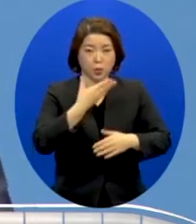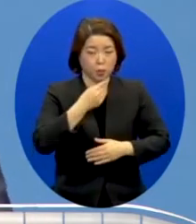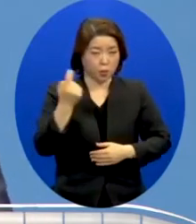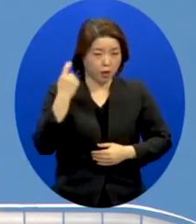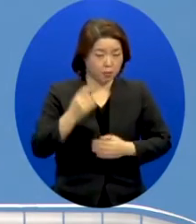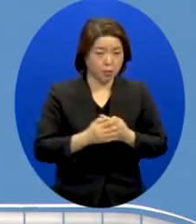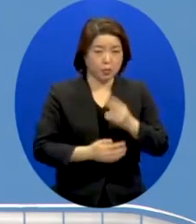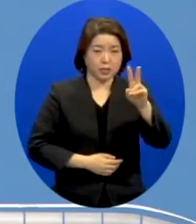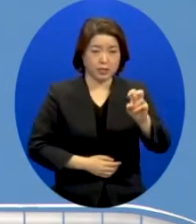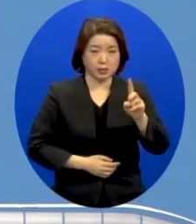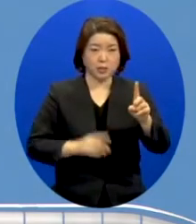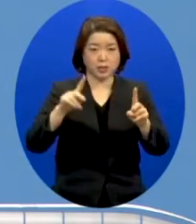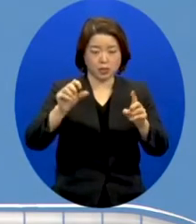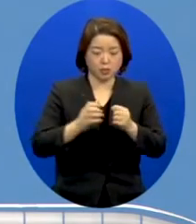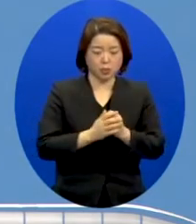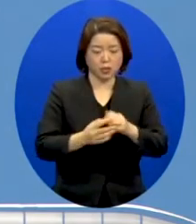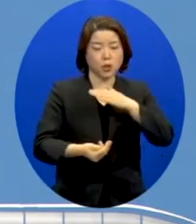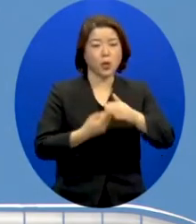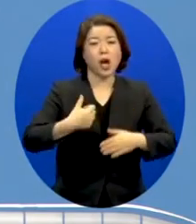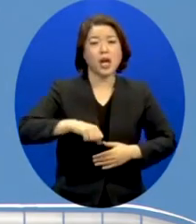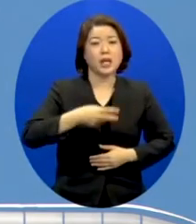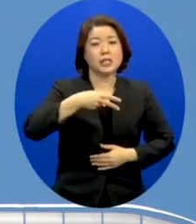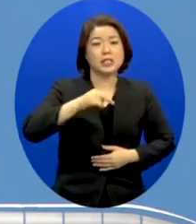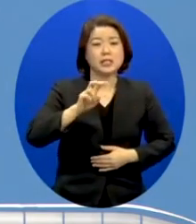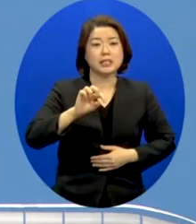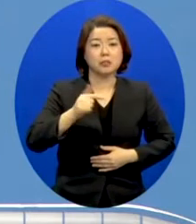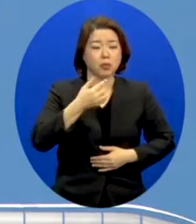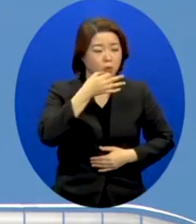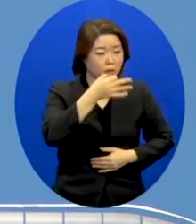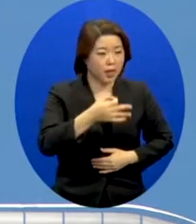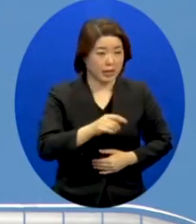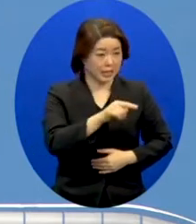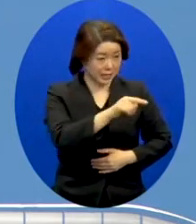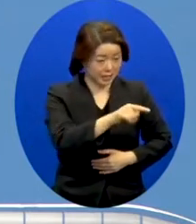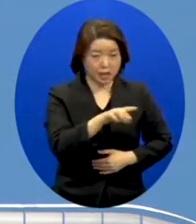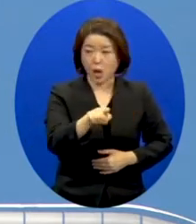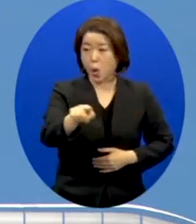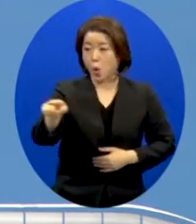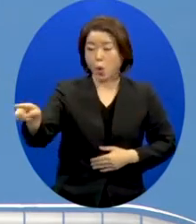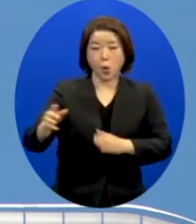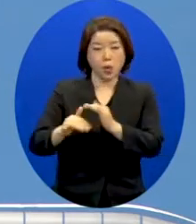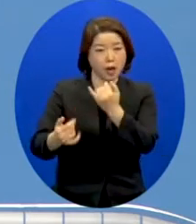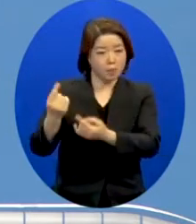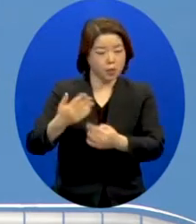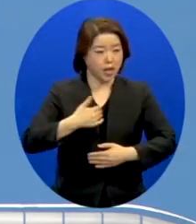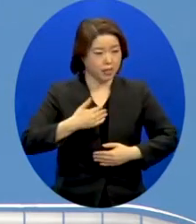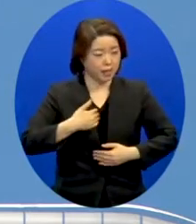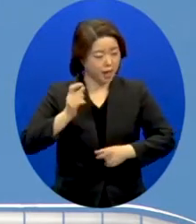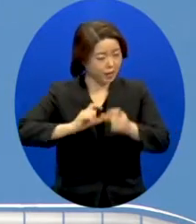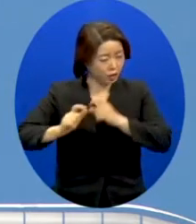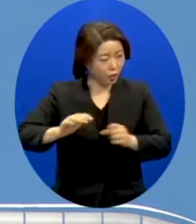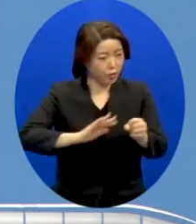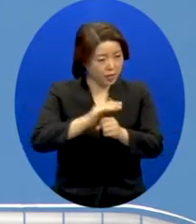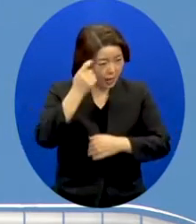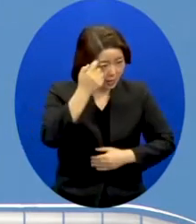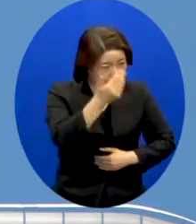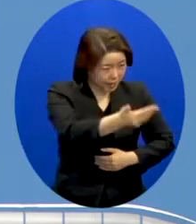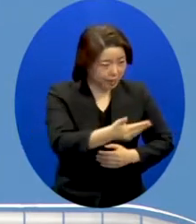15절에 요한의 아들 시몬아 내가 이 사람들보다 더 나를 사랑하느냐